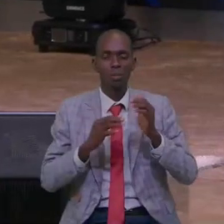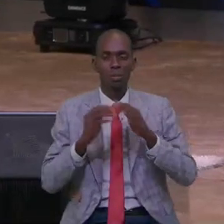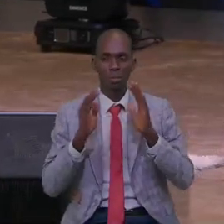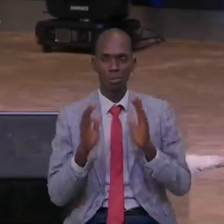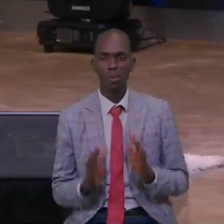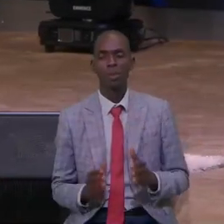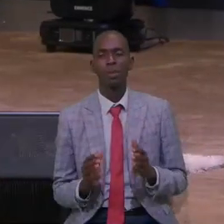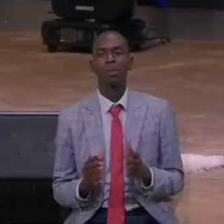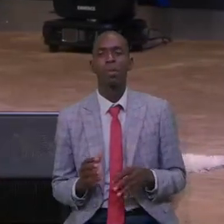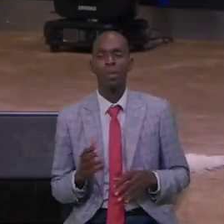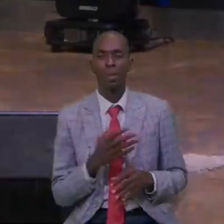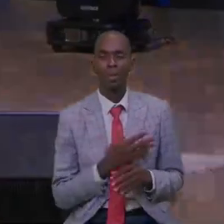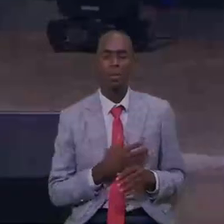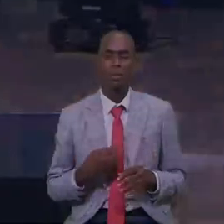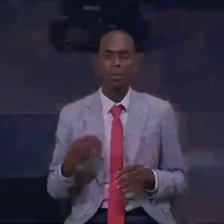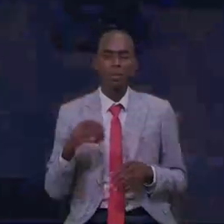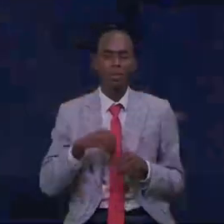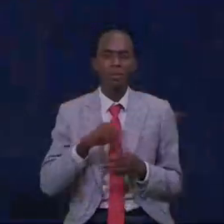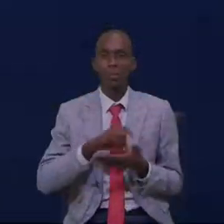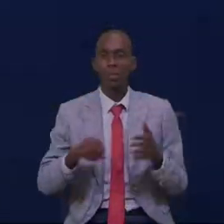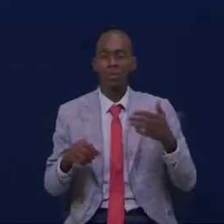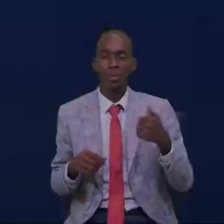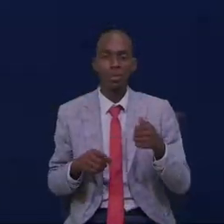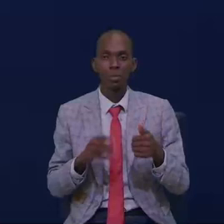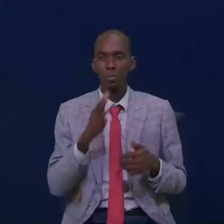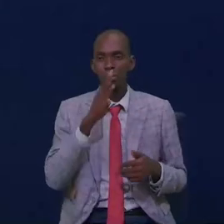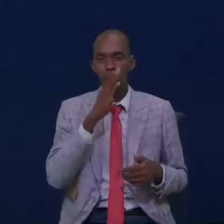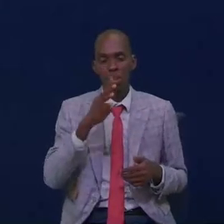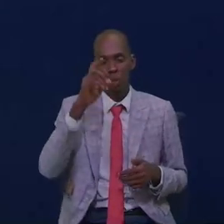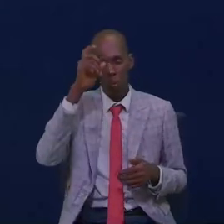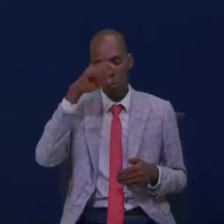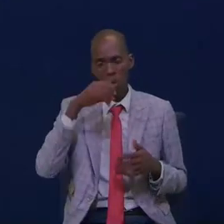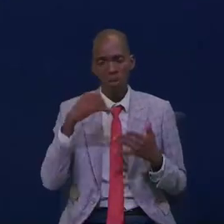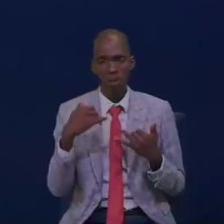Voilà le verset 10. Et maintenant, roi,